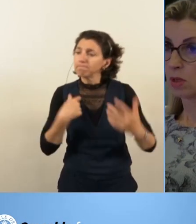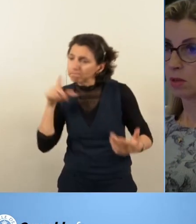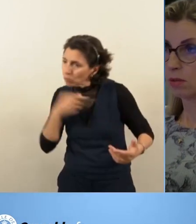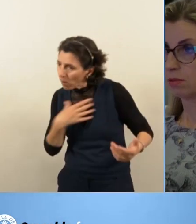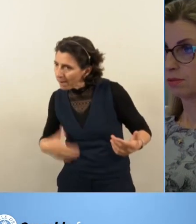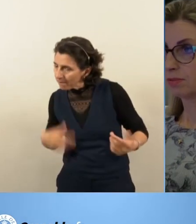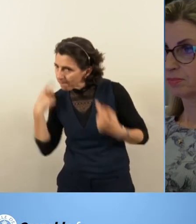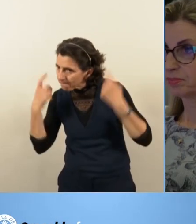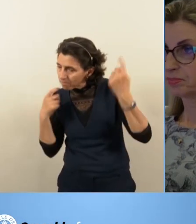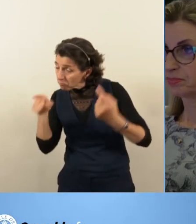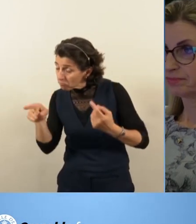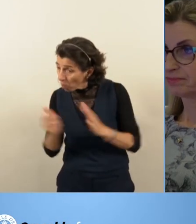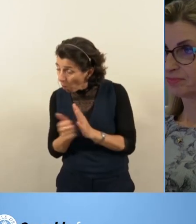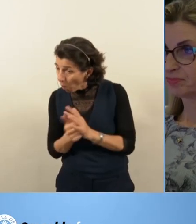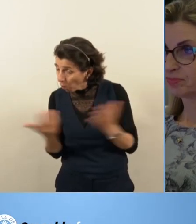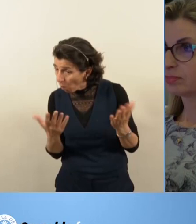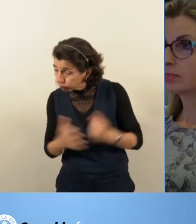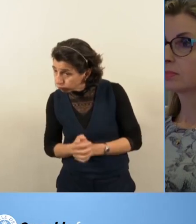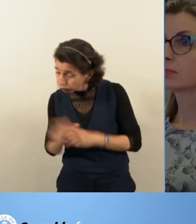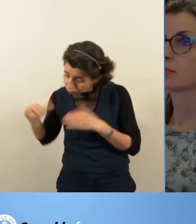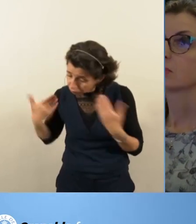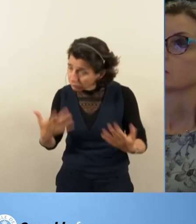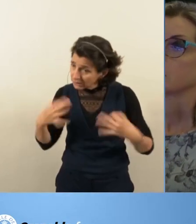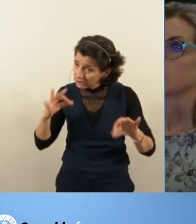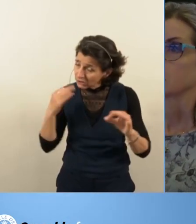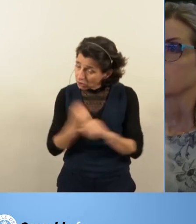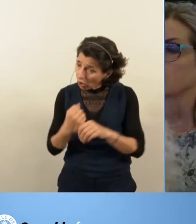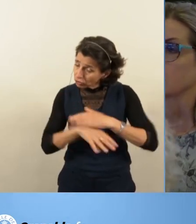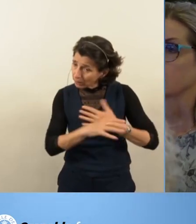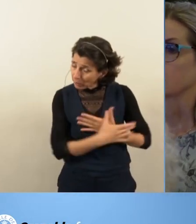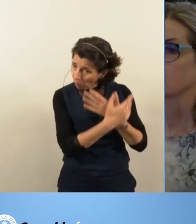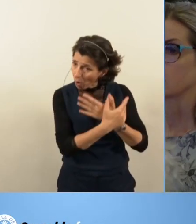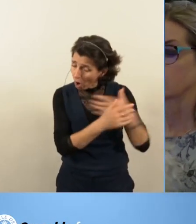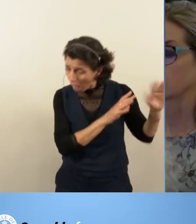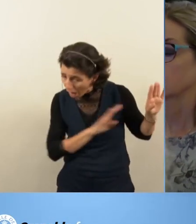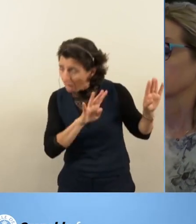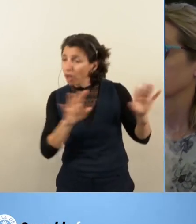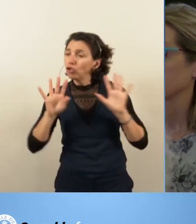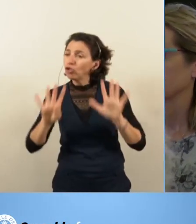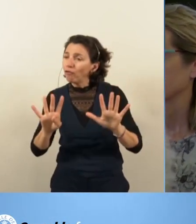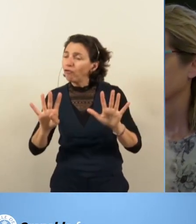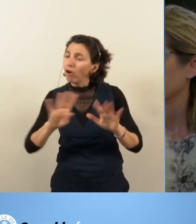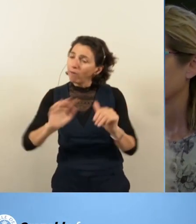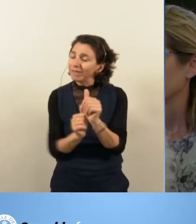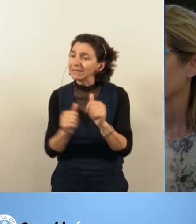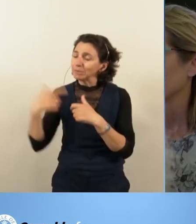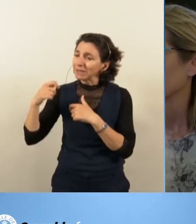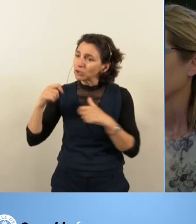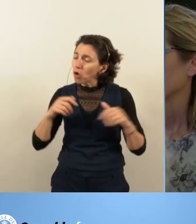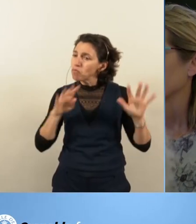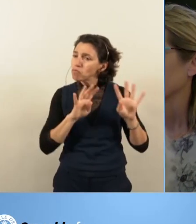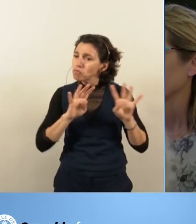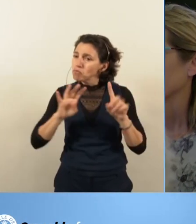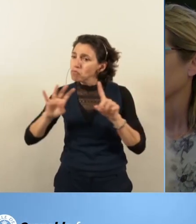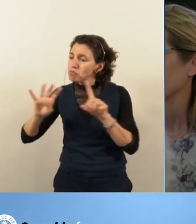à la métropole avec 9 vices présidents au sein de l'exécutif ces charges de centralité pourquoi vous ne